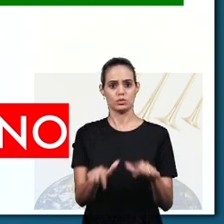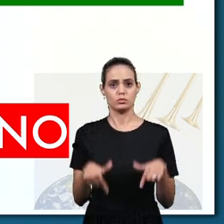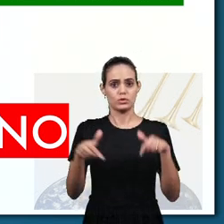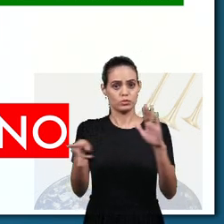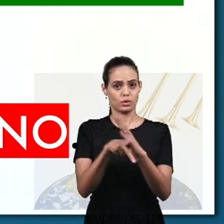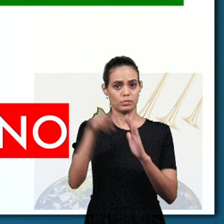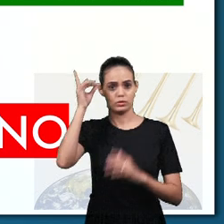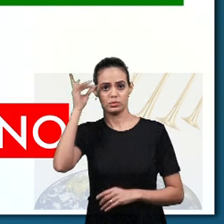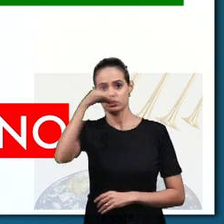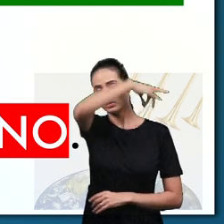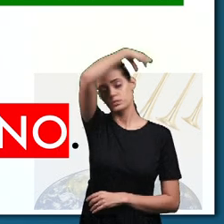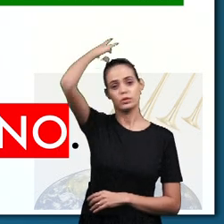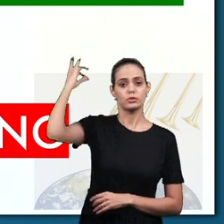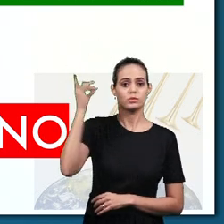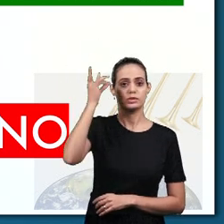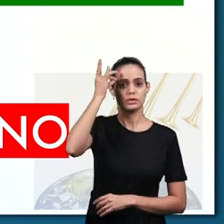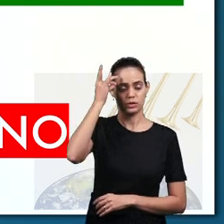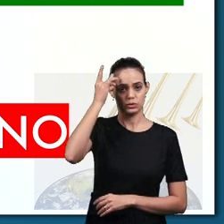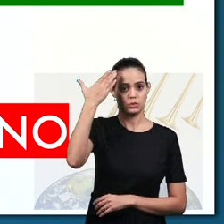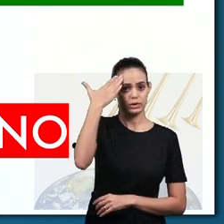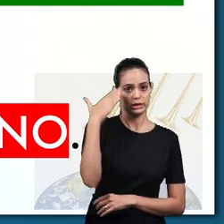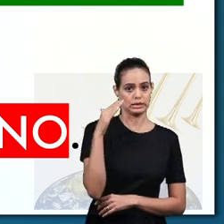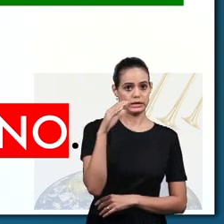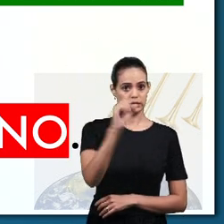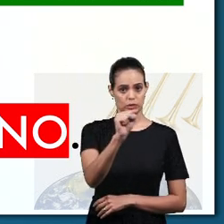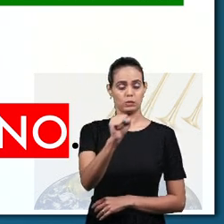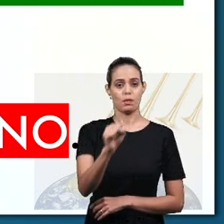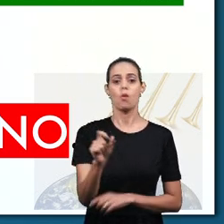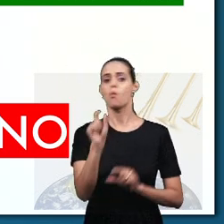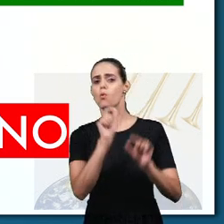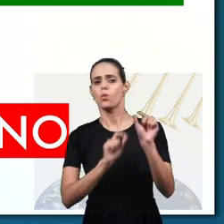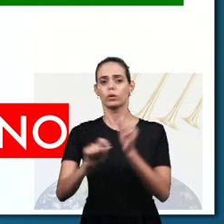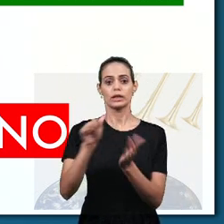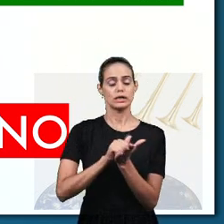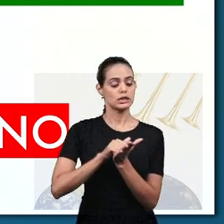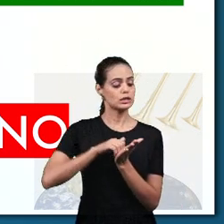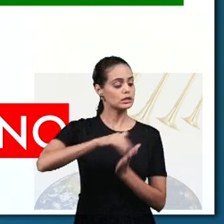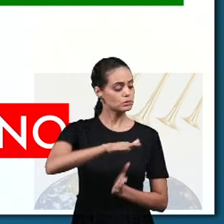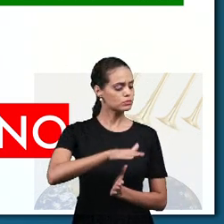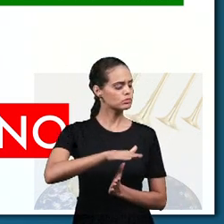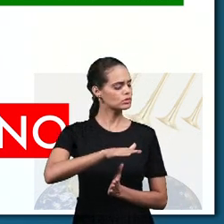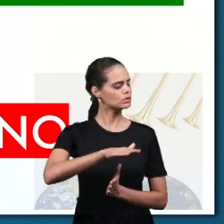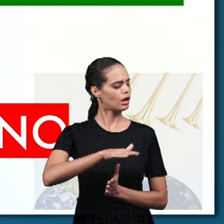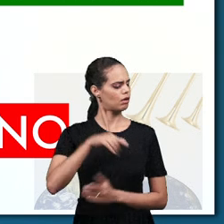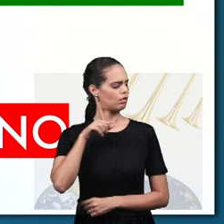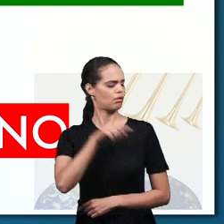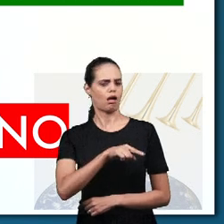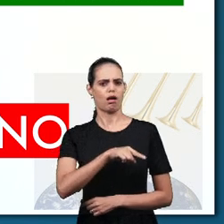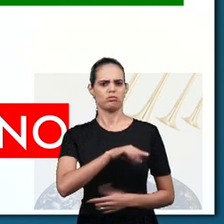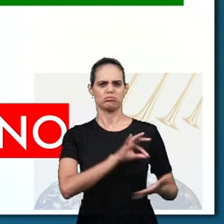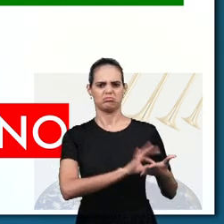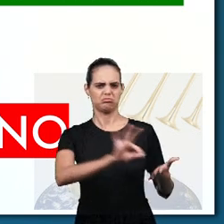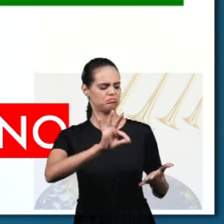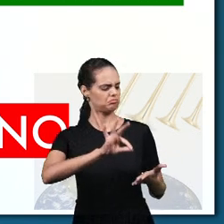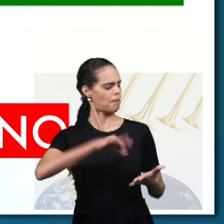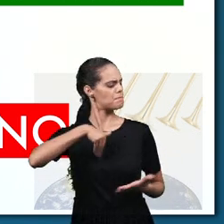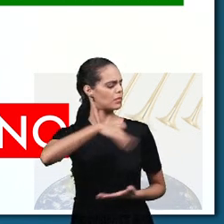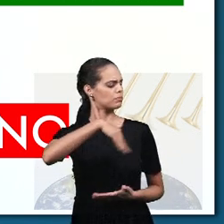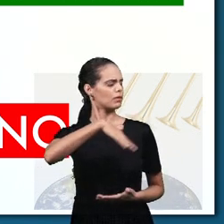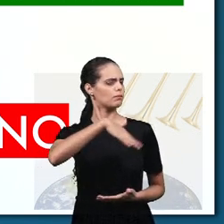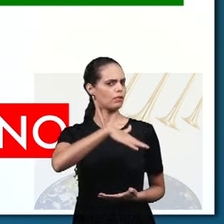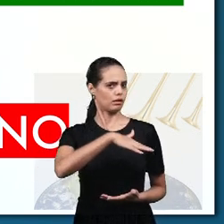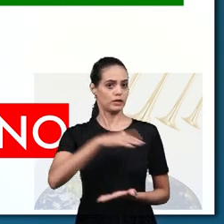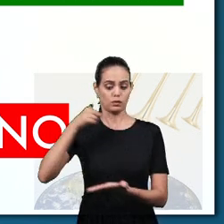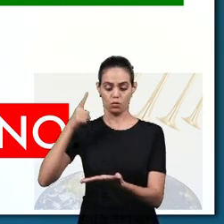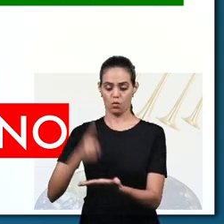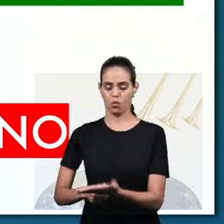expurger les principaux ennemis en confirmant son royaume. Pour cette réponse